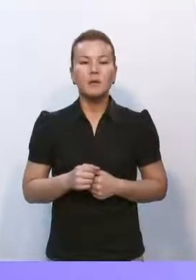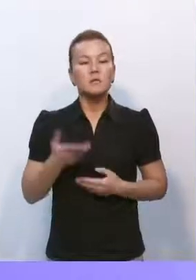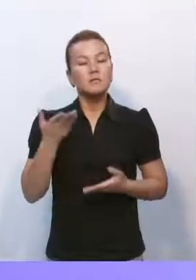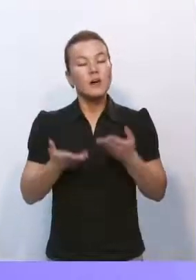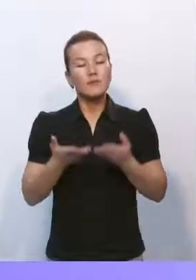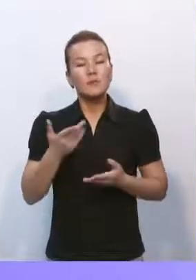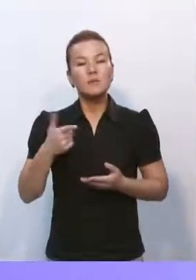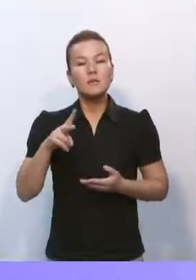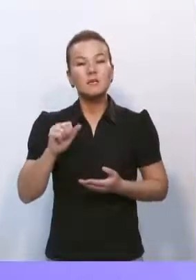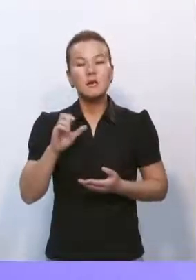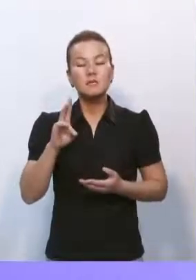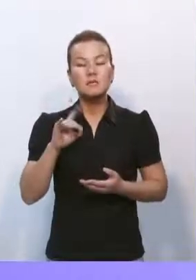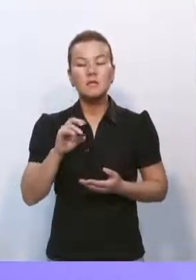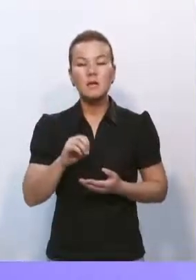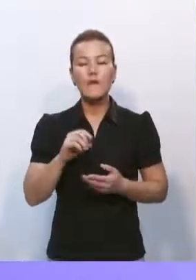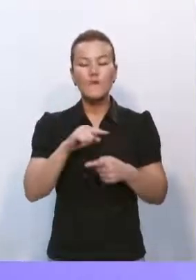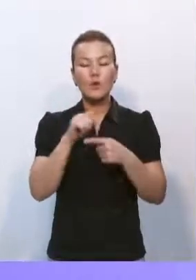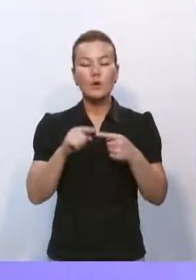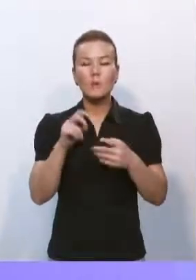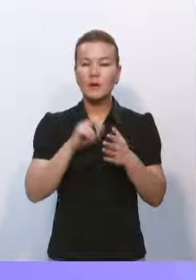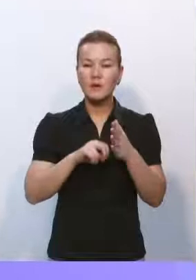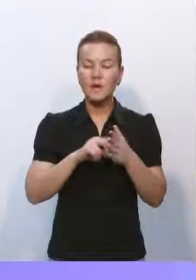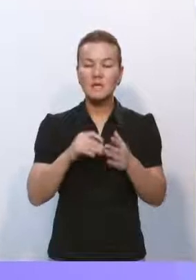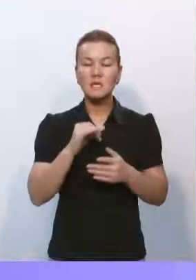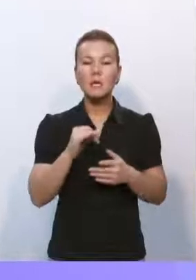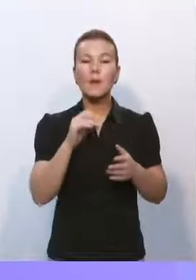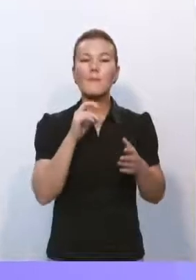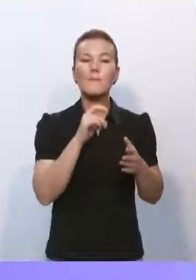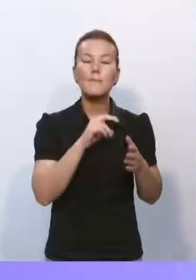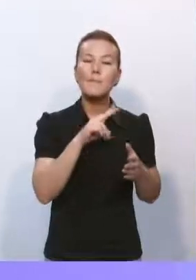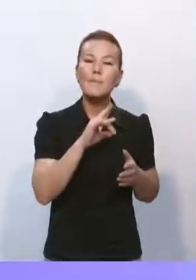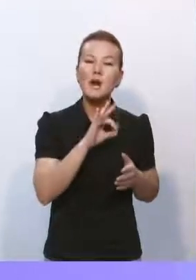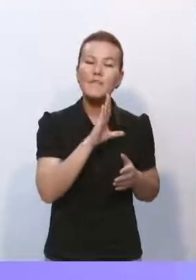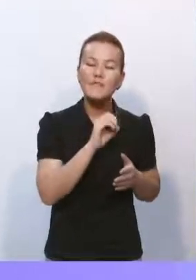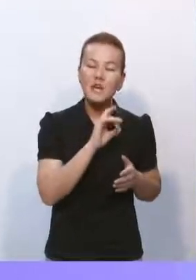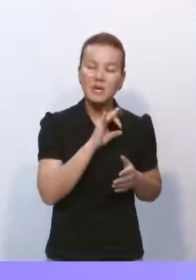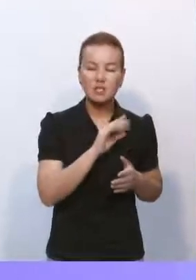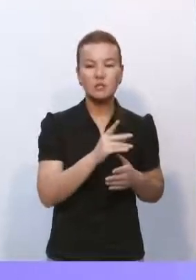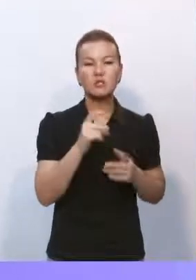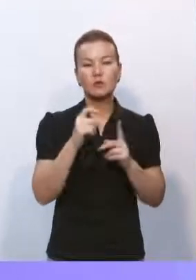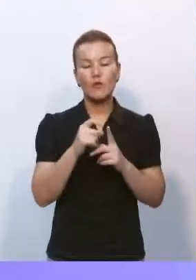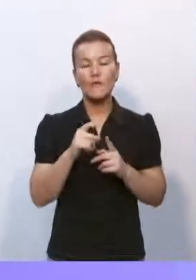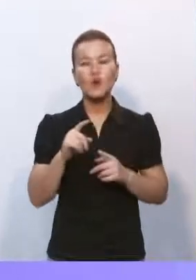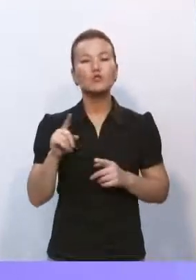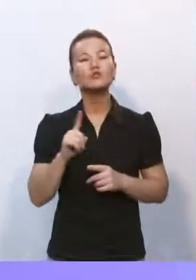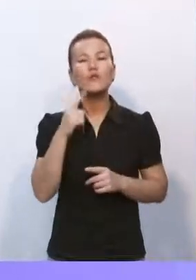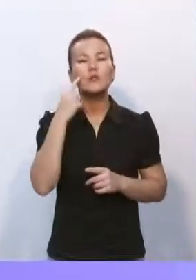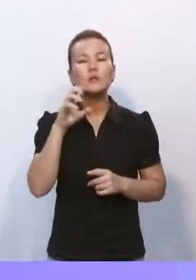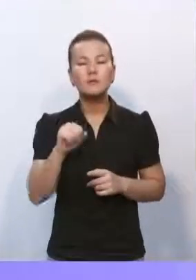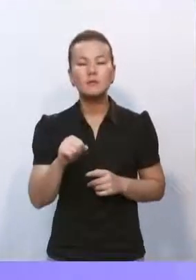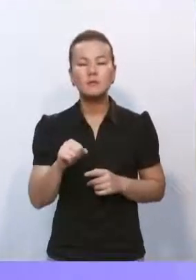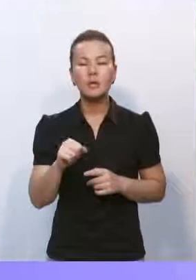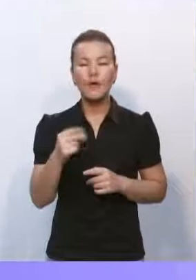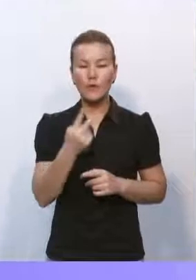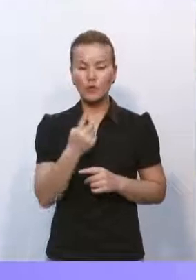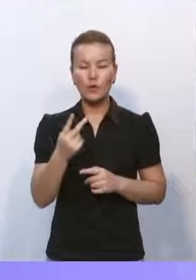Сравним гласные в корне проверяемых и проверочных слов. Что вы заметили? В